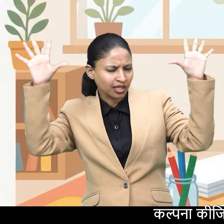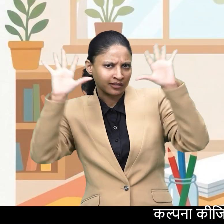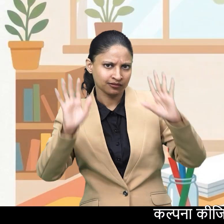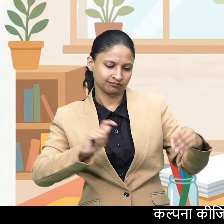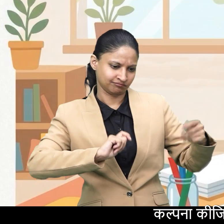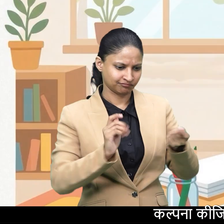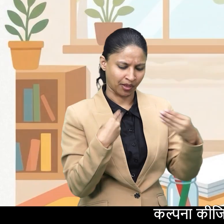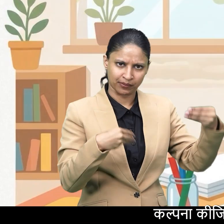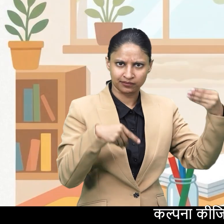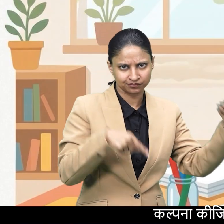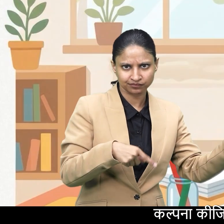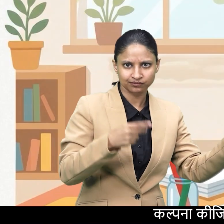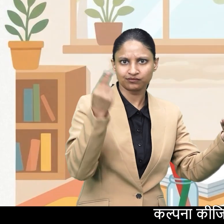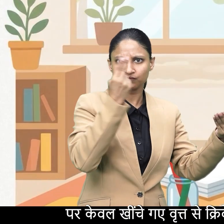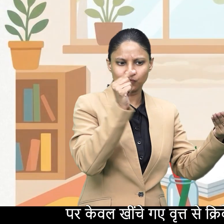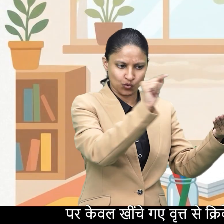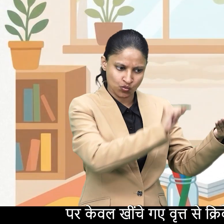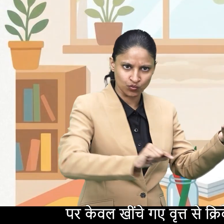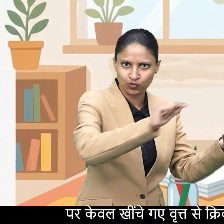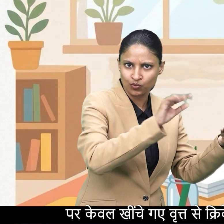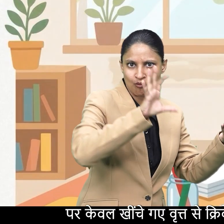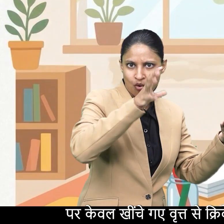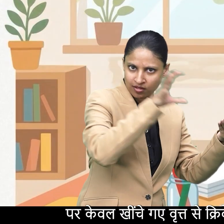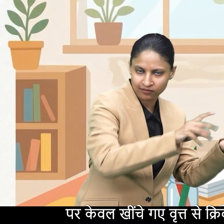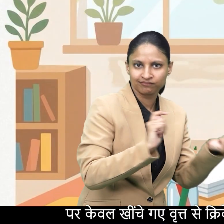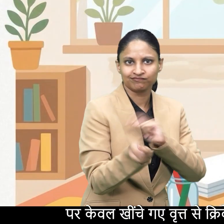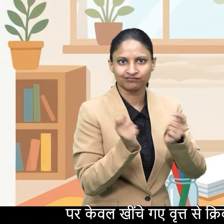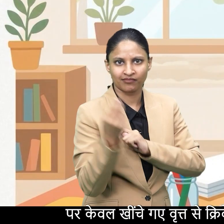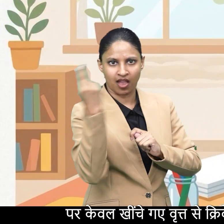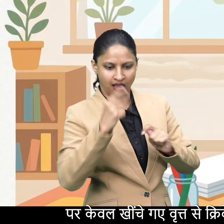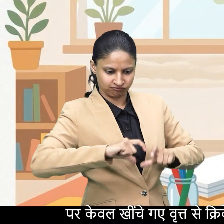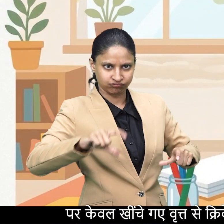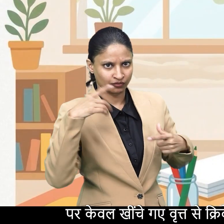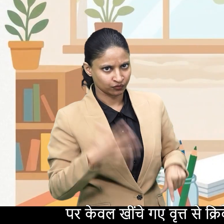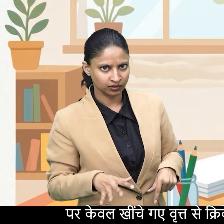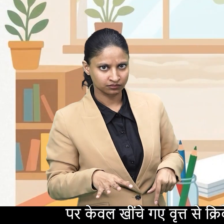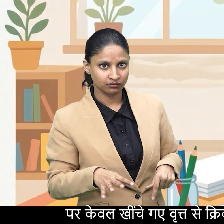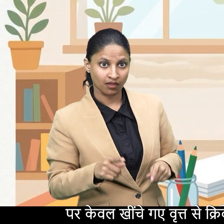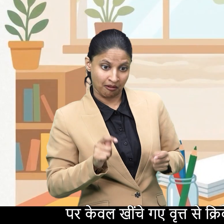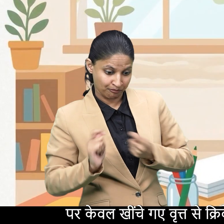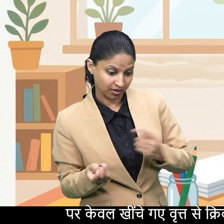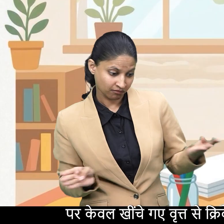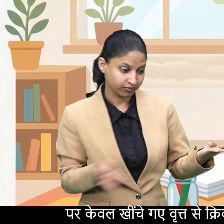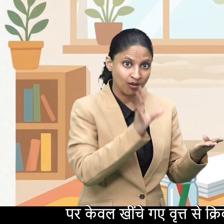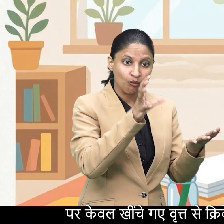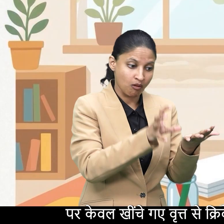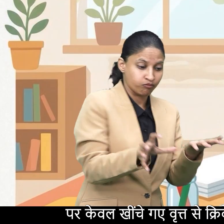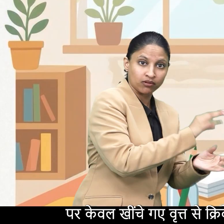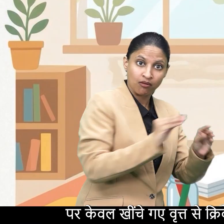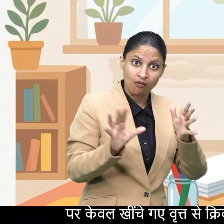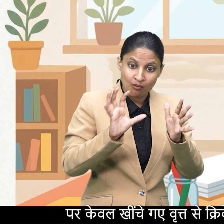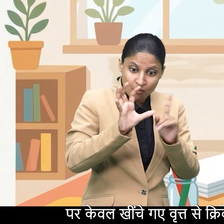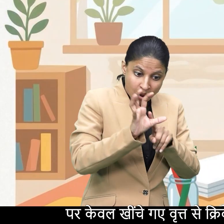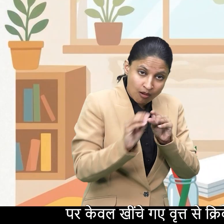कल्पना कीजिए कि आप अपनी नोटबुक के पन्ने पर केवल खींचे गए वृत्त से क्रिकेट खेलने की कोशिश कर रहे हैं।